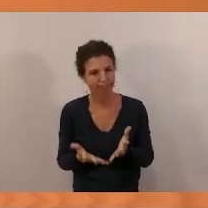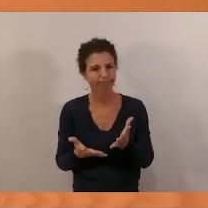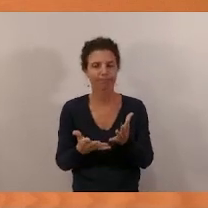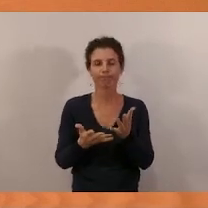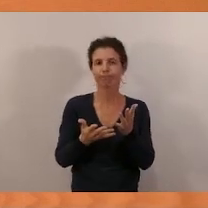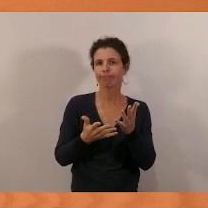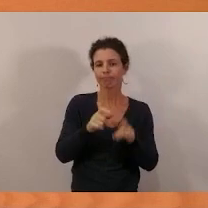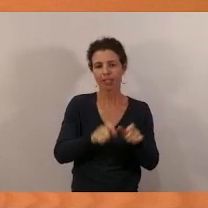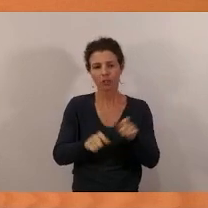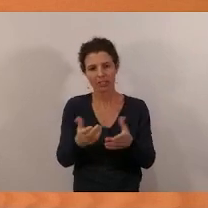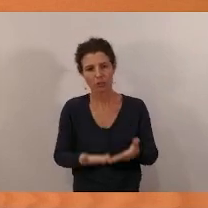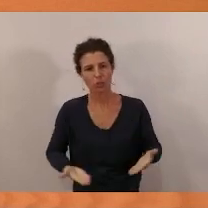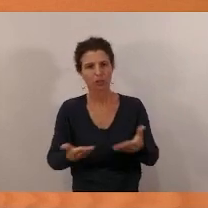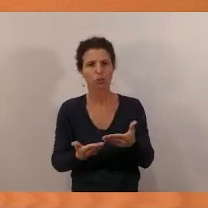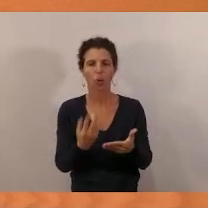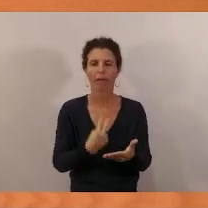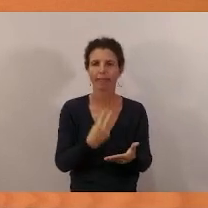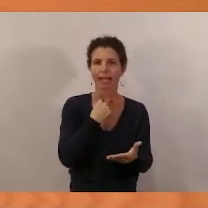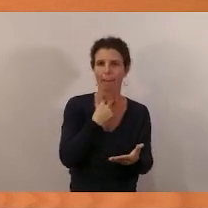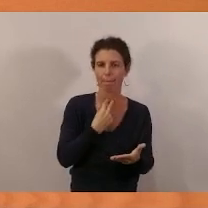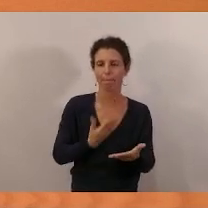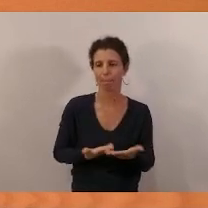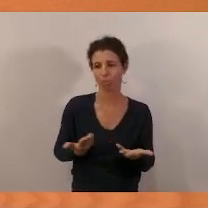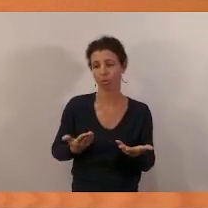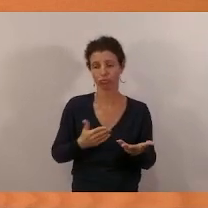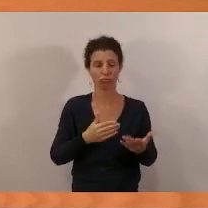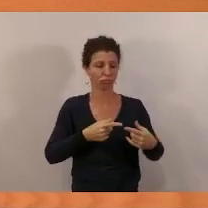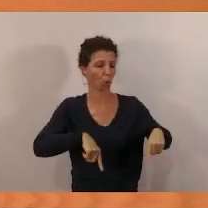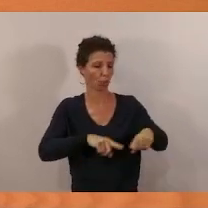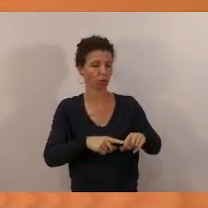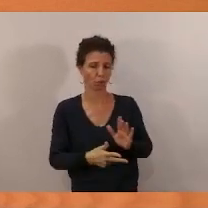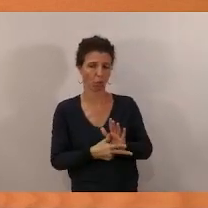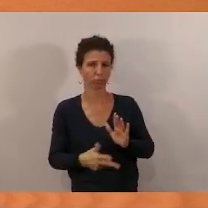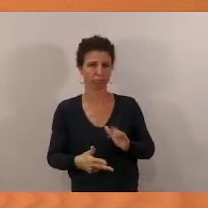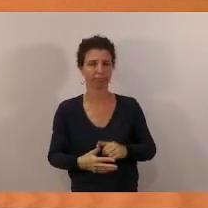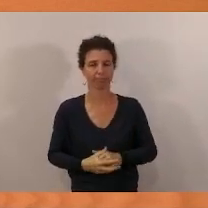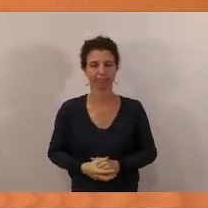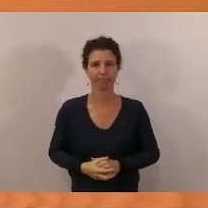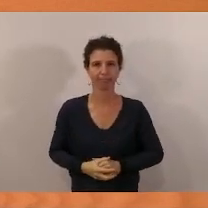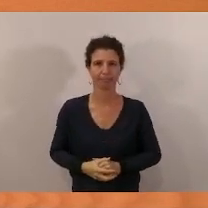de handicap. Ce rapport a reçu un avis favorable de la Commission.